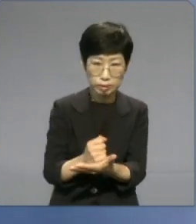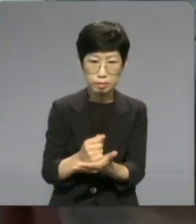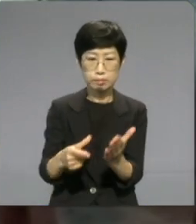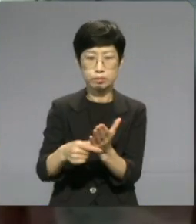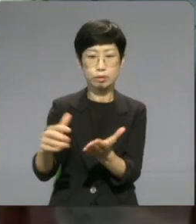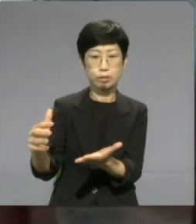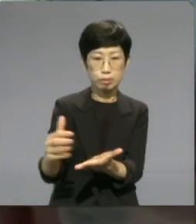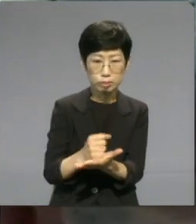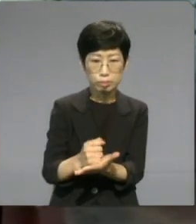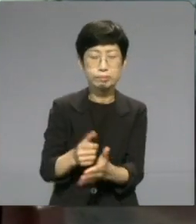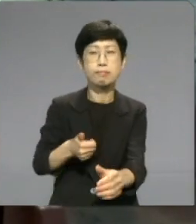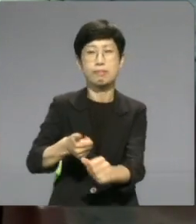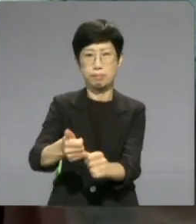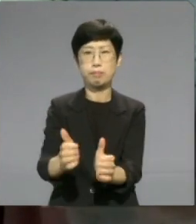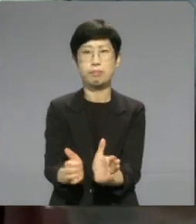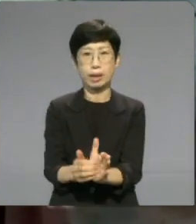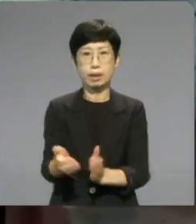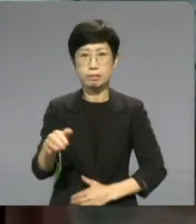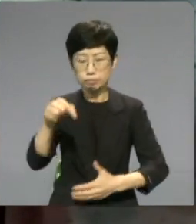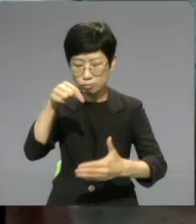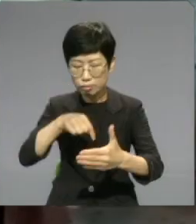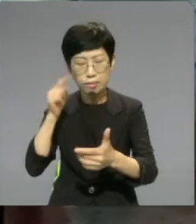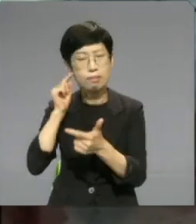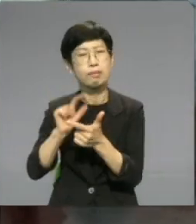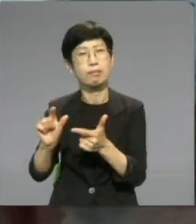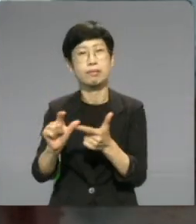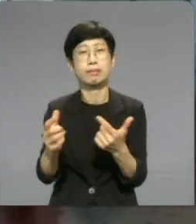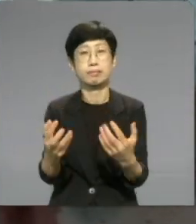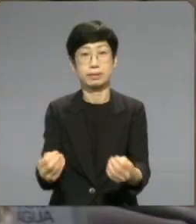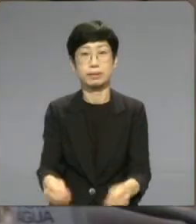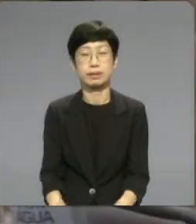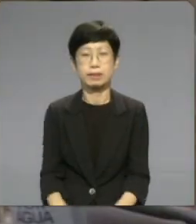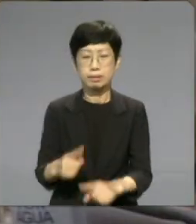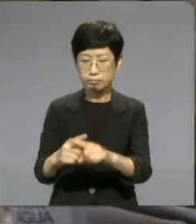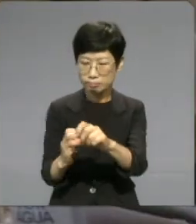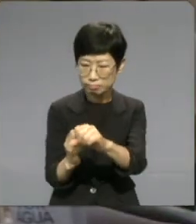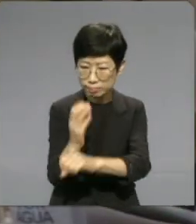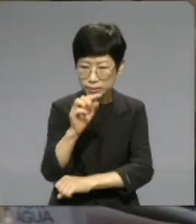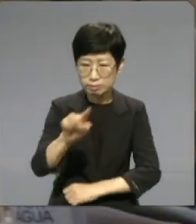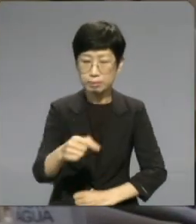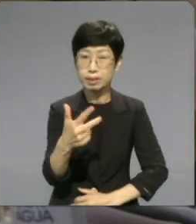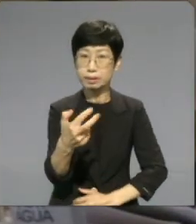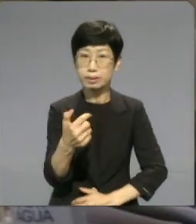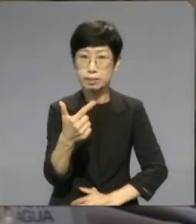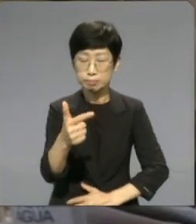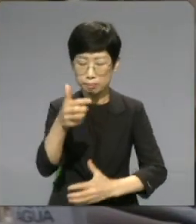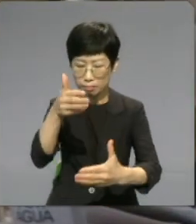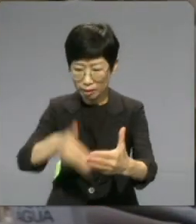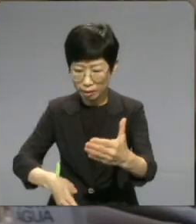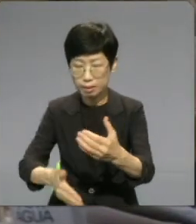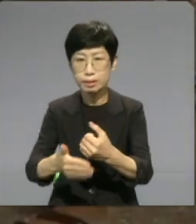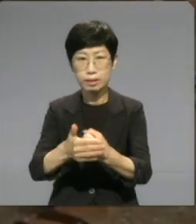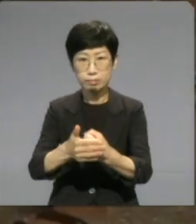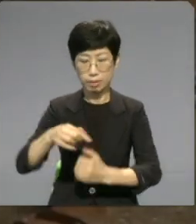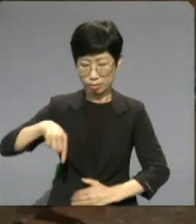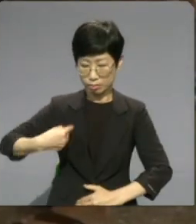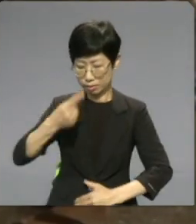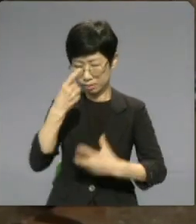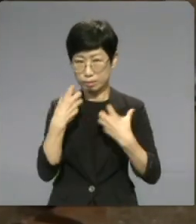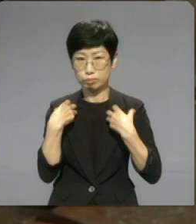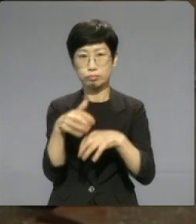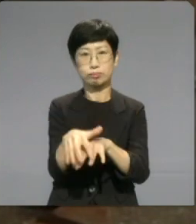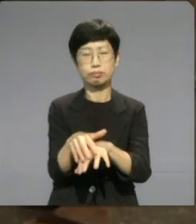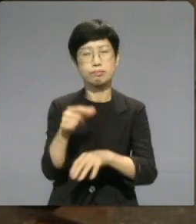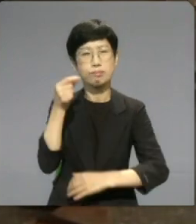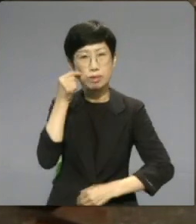escaños. 하지만 속내는 고민이 많습니다. 과반인 176석에는 부족해 단독 정부를 꾸릴 수 없는 것은